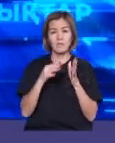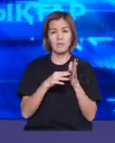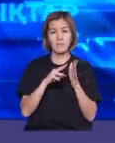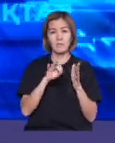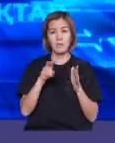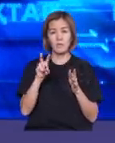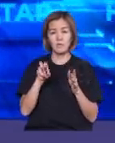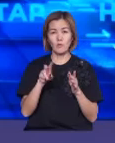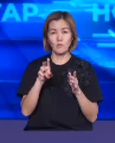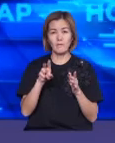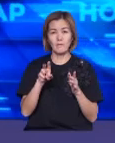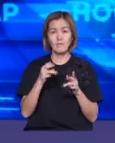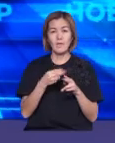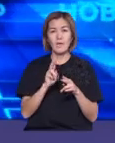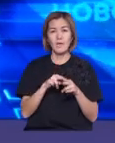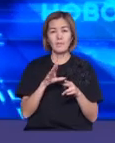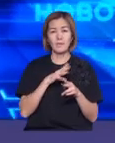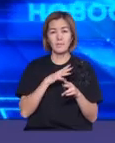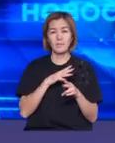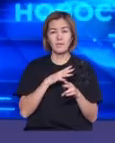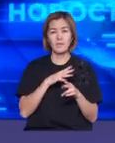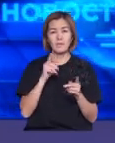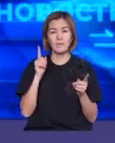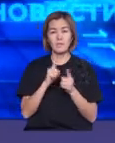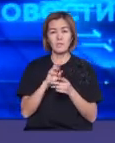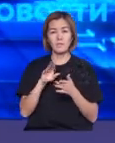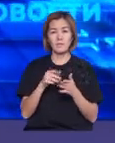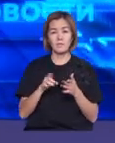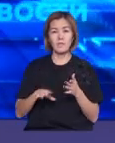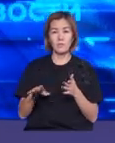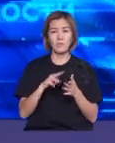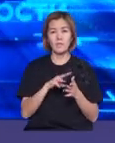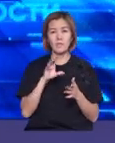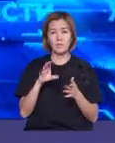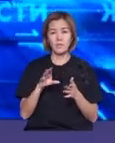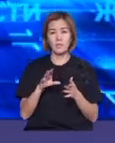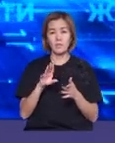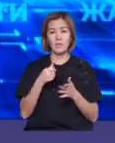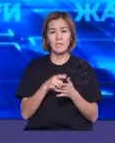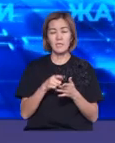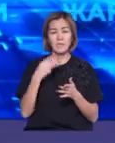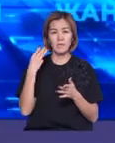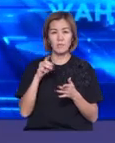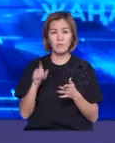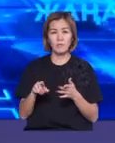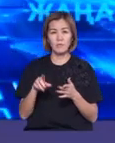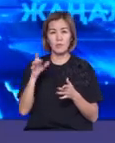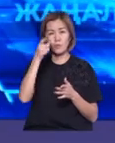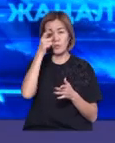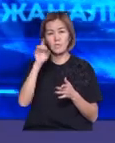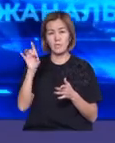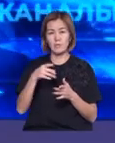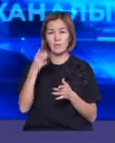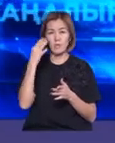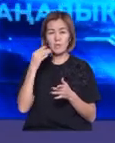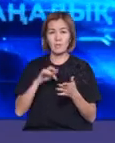миллионов долларов США. Об этом стало известно в ходе встречи главы региона Марата Цултангазиева и генерального консула Турецкой республики в городе